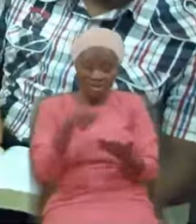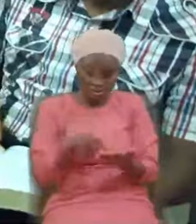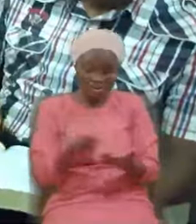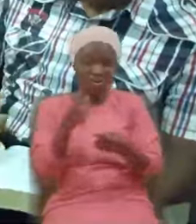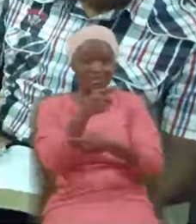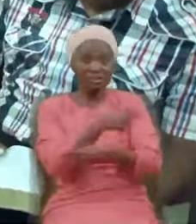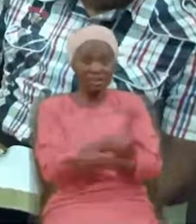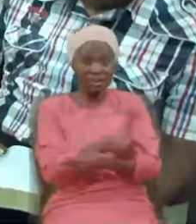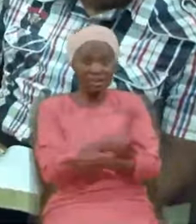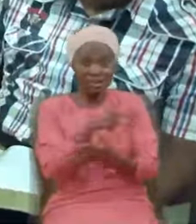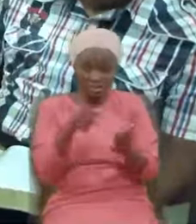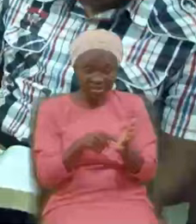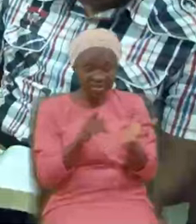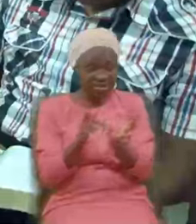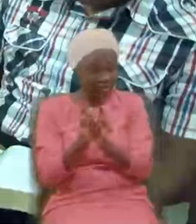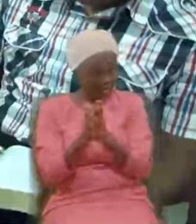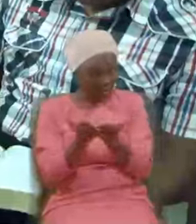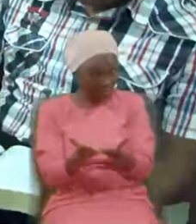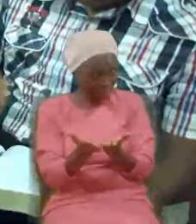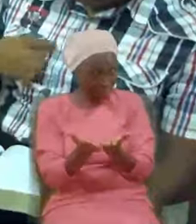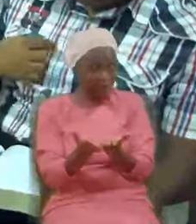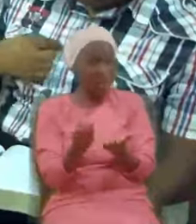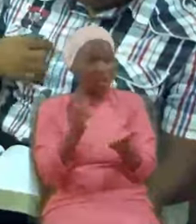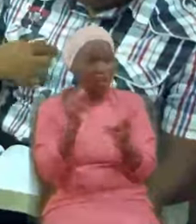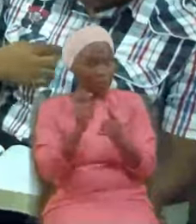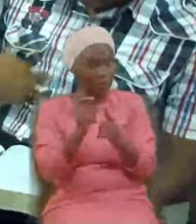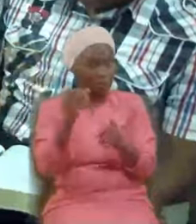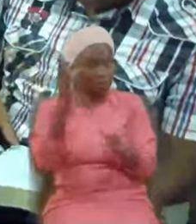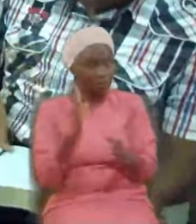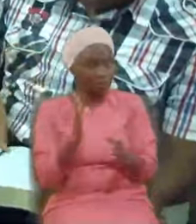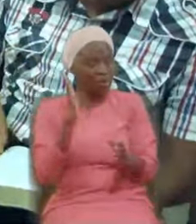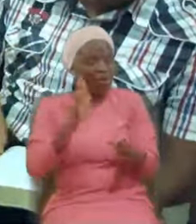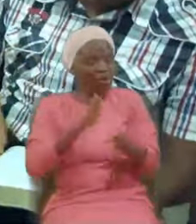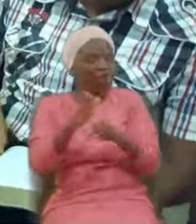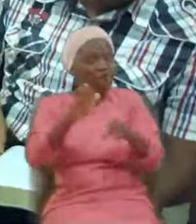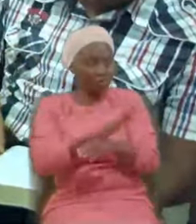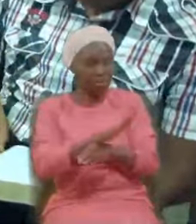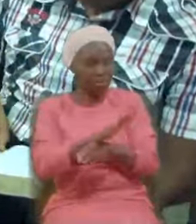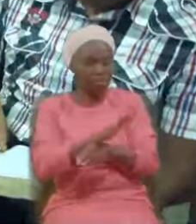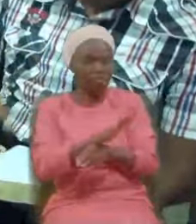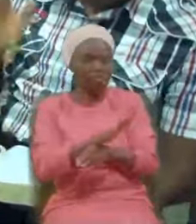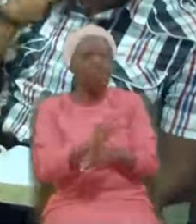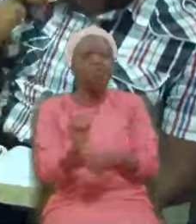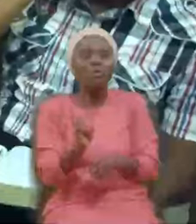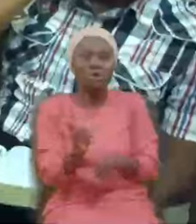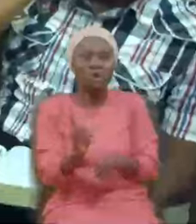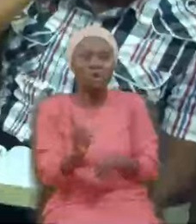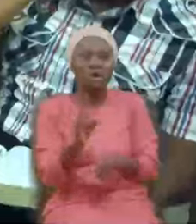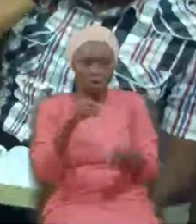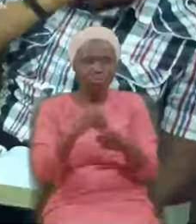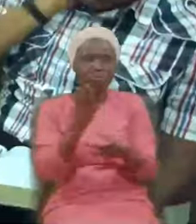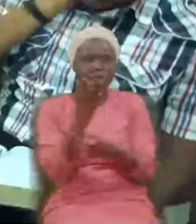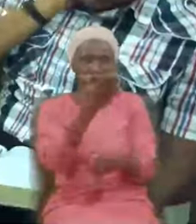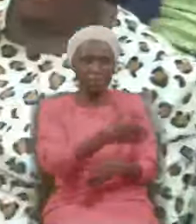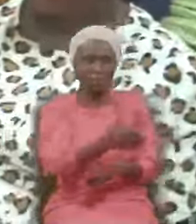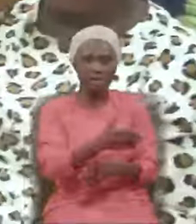Aujourd'hui, cette parole de l'Écriture que vous venez d'entendre est accomplie. Mettez votre joie